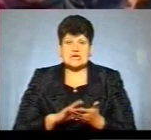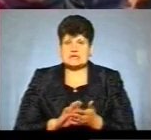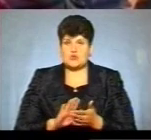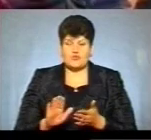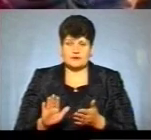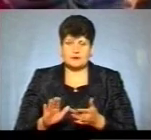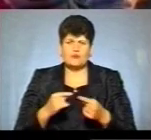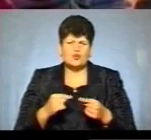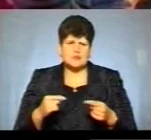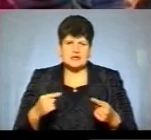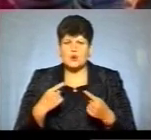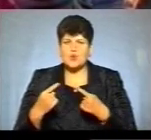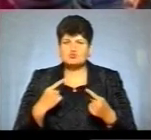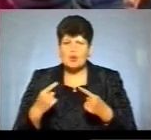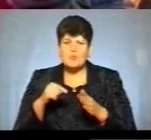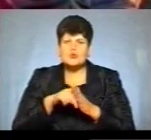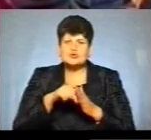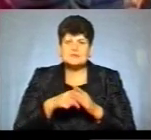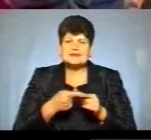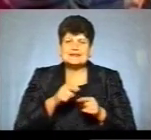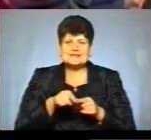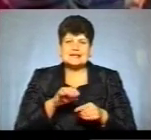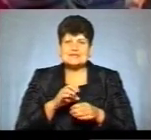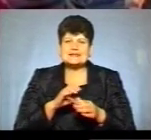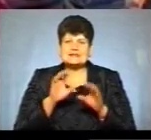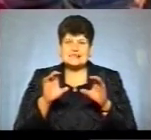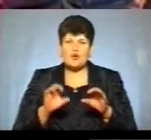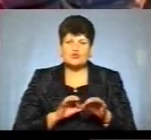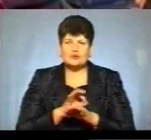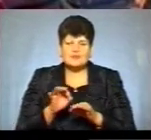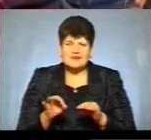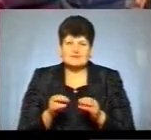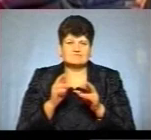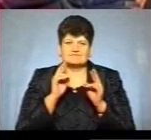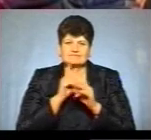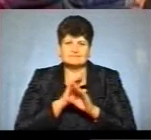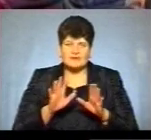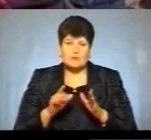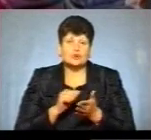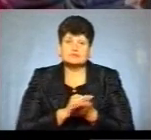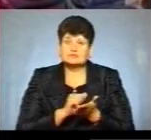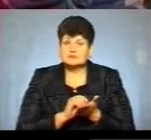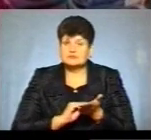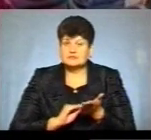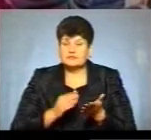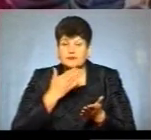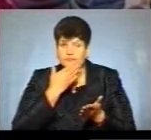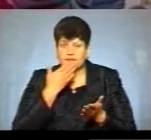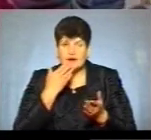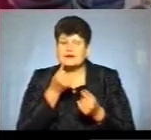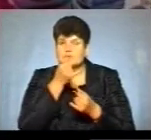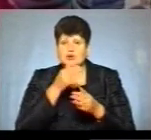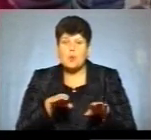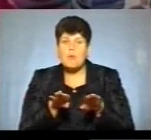зареєстрований. Будь-які розмови про зміст цих законопроєктів, вони недоречні, поки вони не опубліковані, і не є можливості просто їх